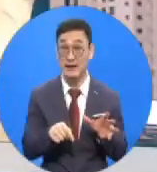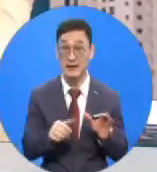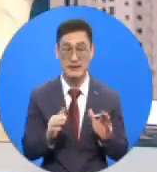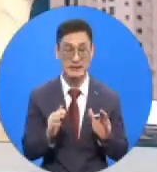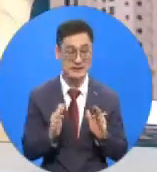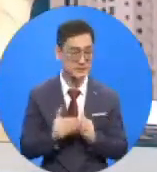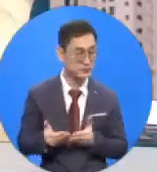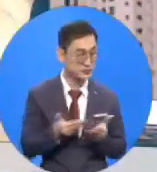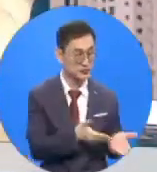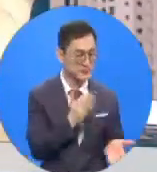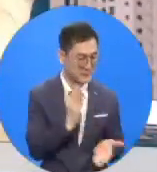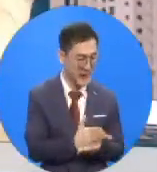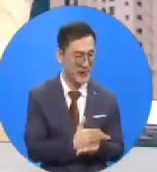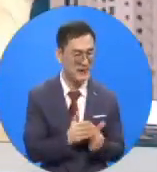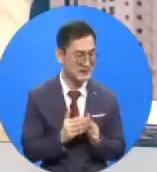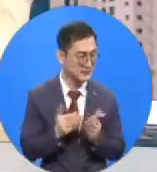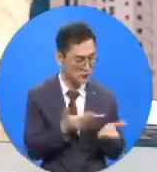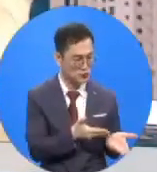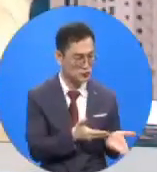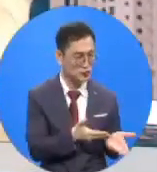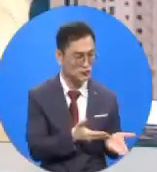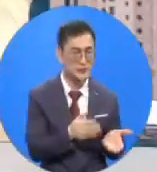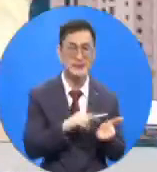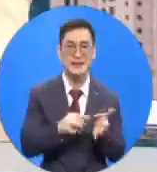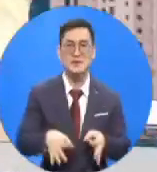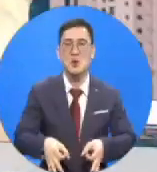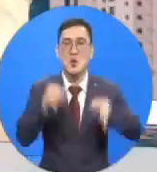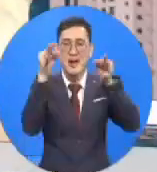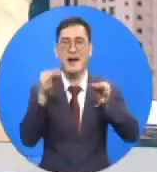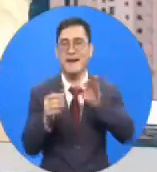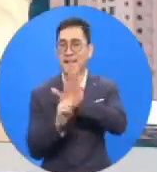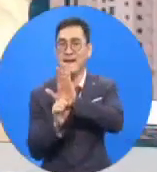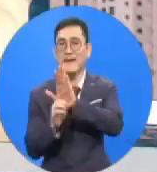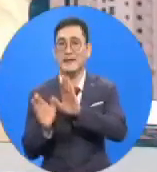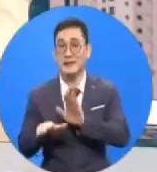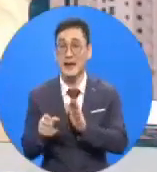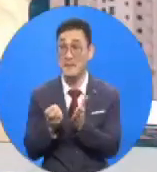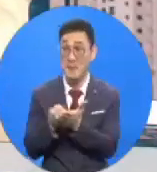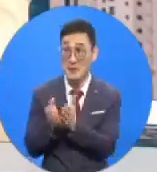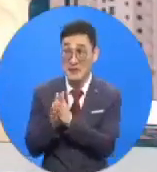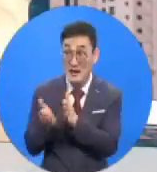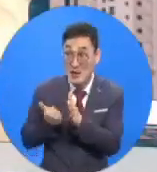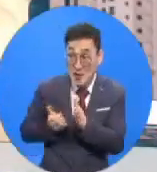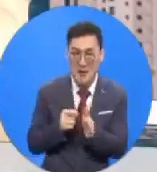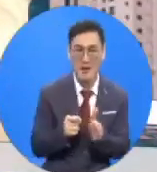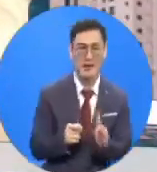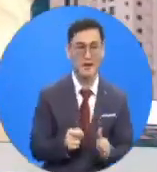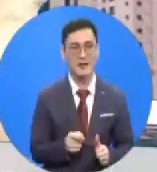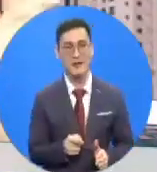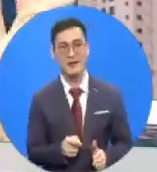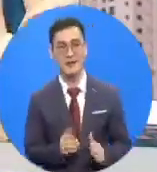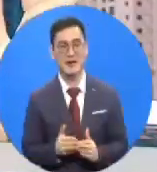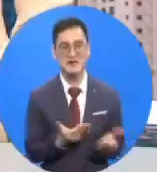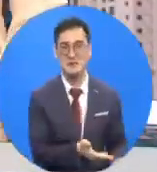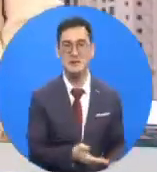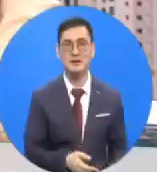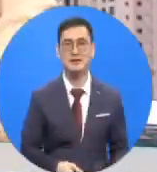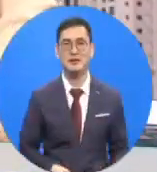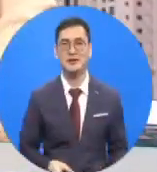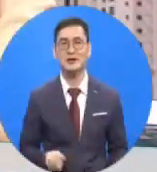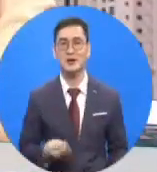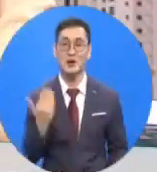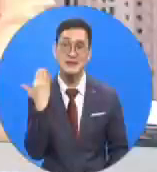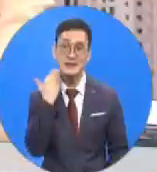쥐었을 되고 올렸는데 본인은 그 씹어 b 씨에게 전에 애칭 열을 하고 그것도 보면 전세가 크게 올린 다음에 절세